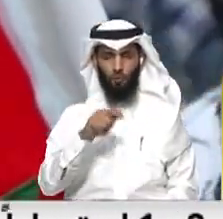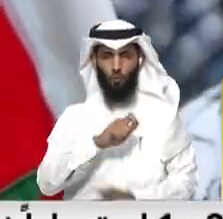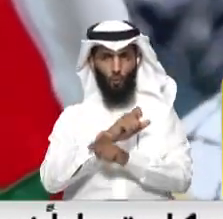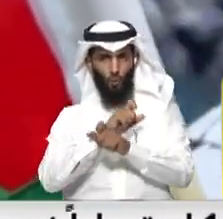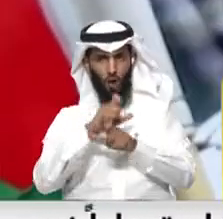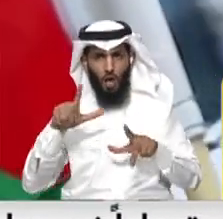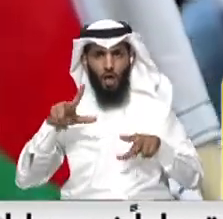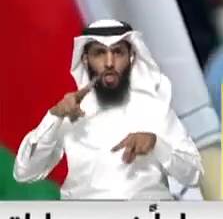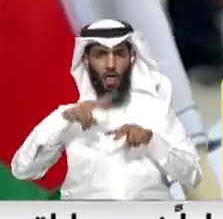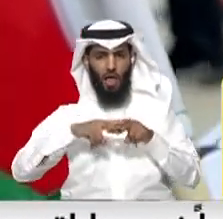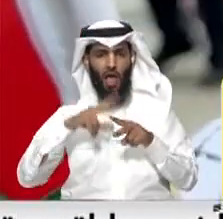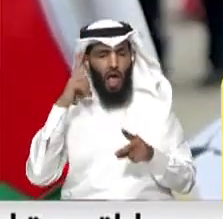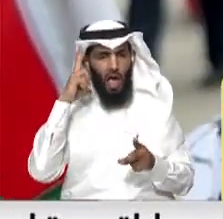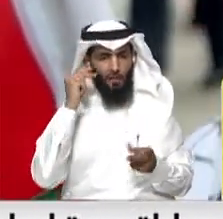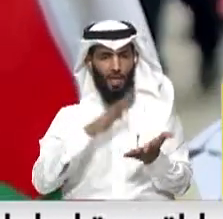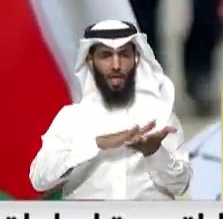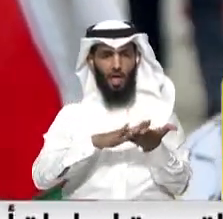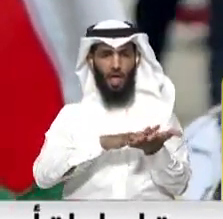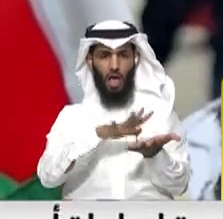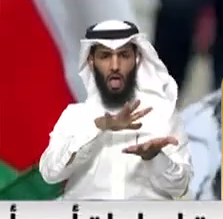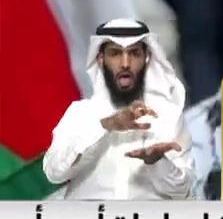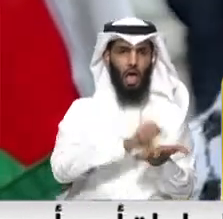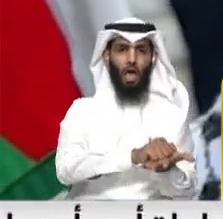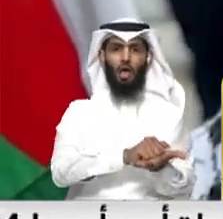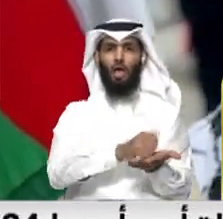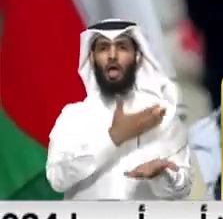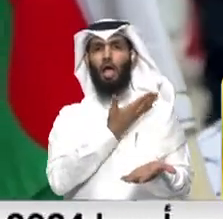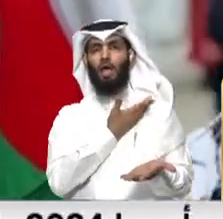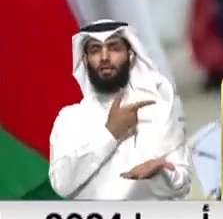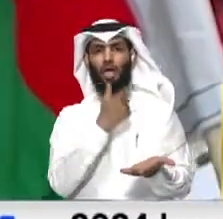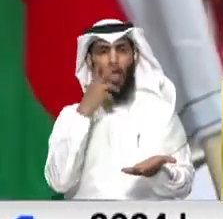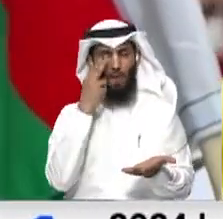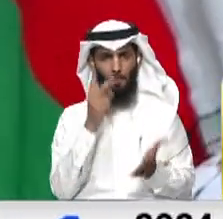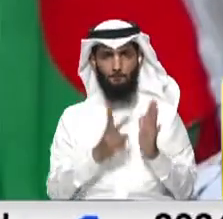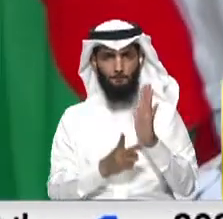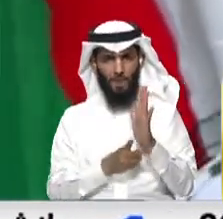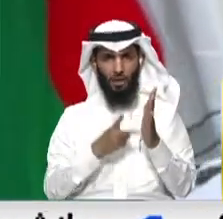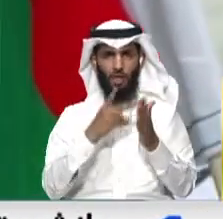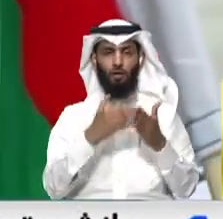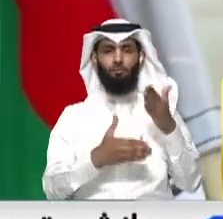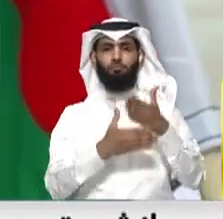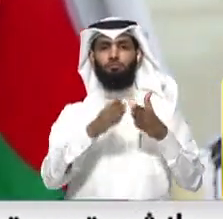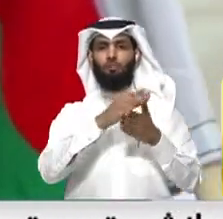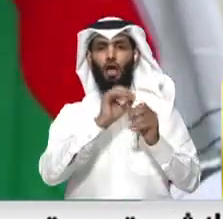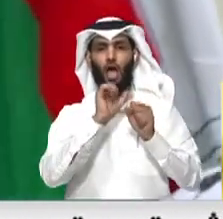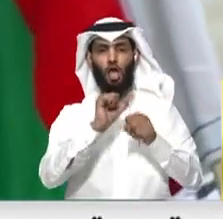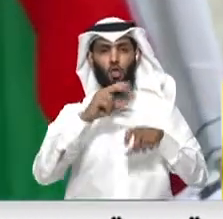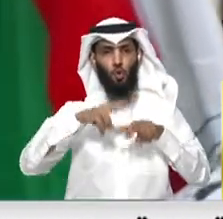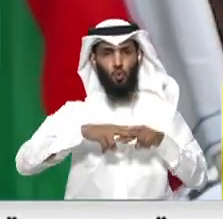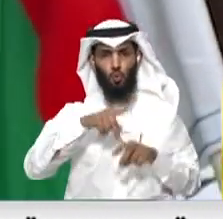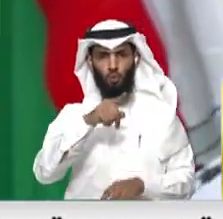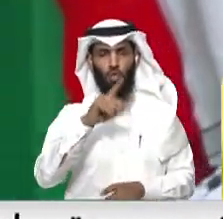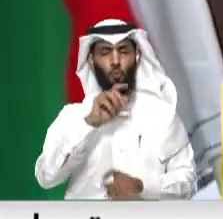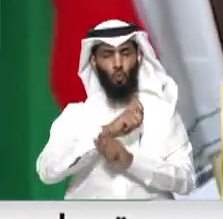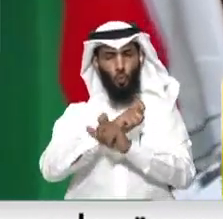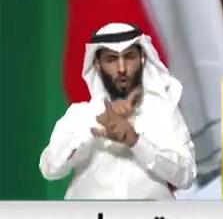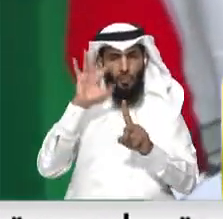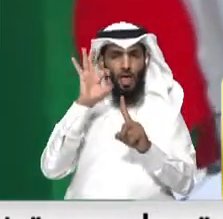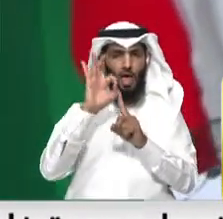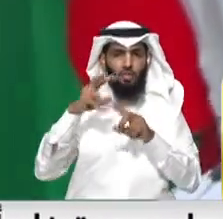الأرض وبناء ممتلكات جديدة واستعمار المدينة، وهذا هو هدفهم النهائي.